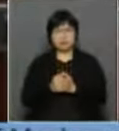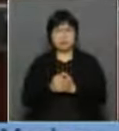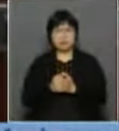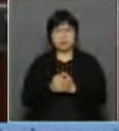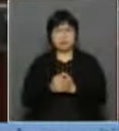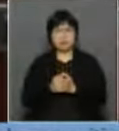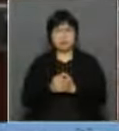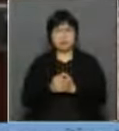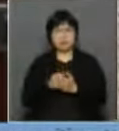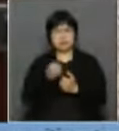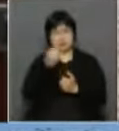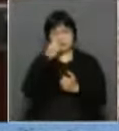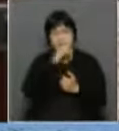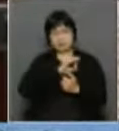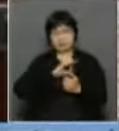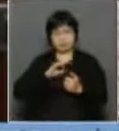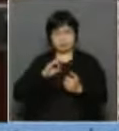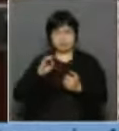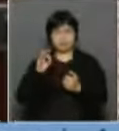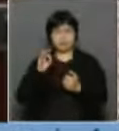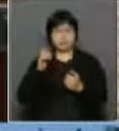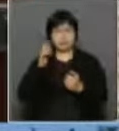港珠澳大橋豬婆婆啊，